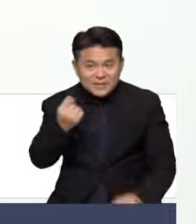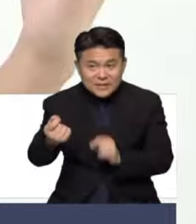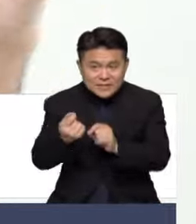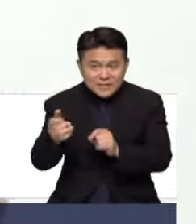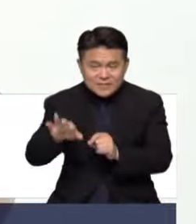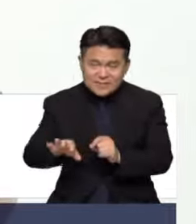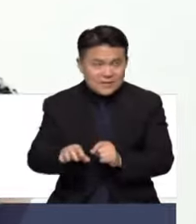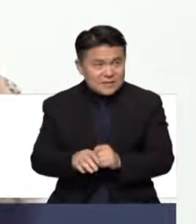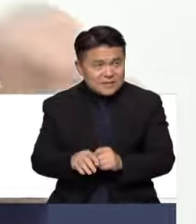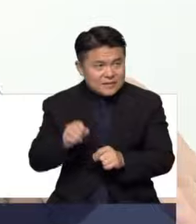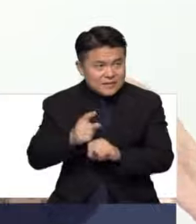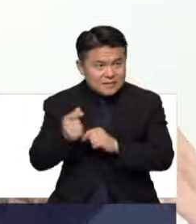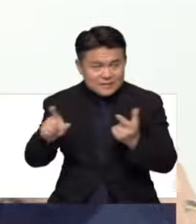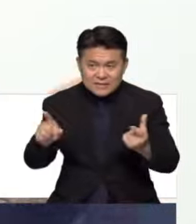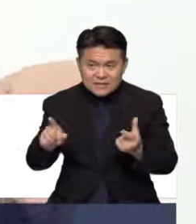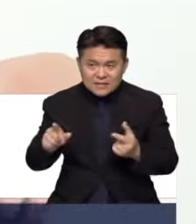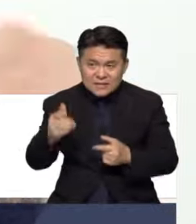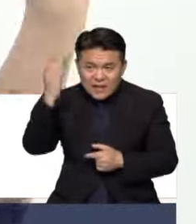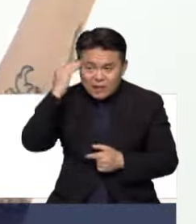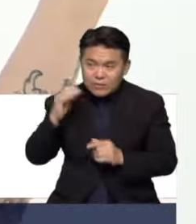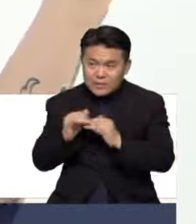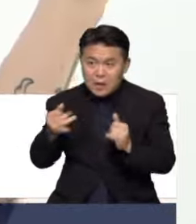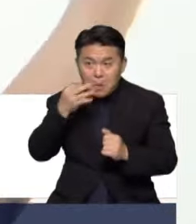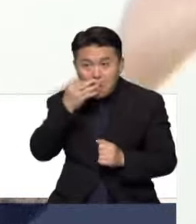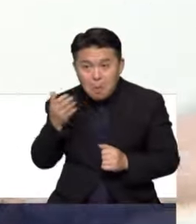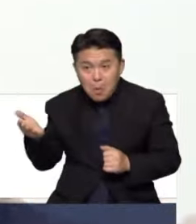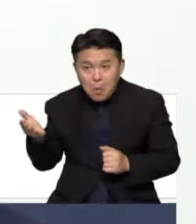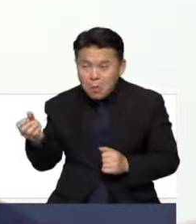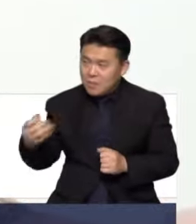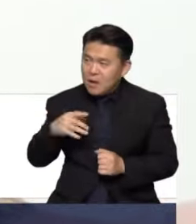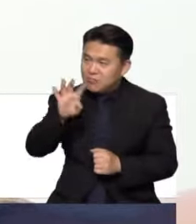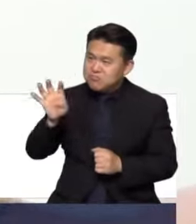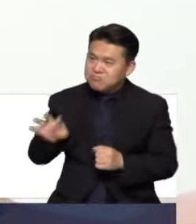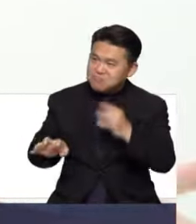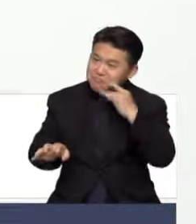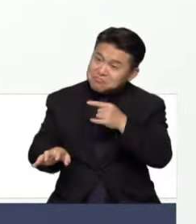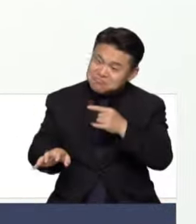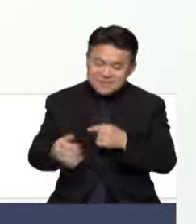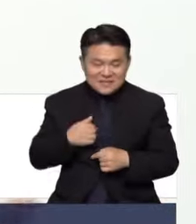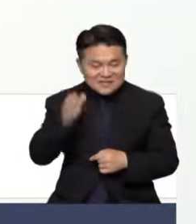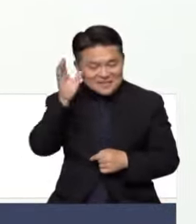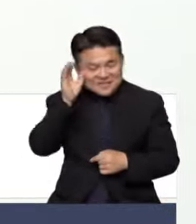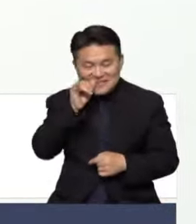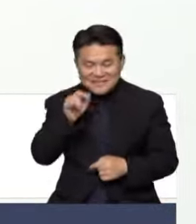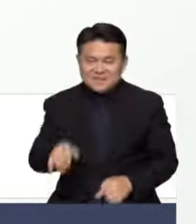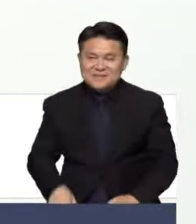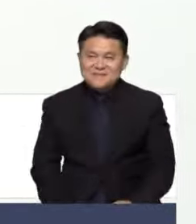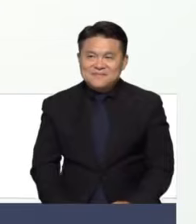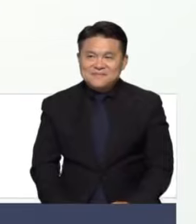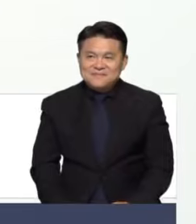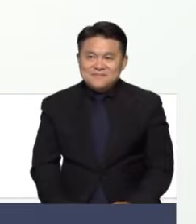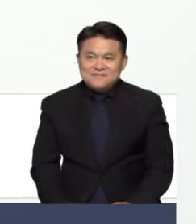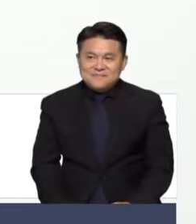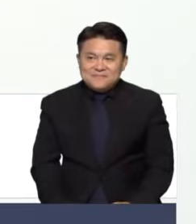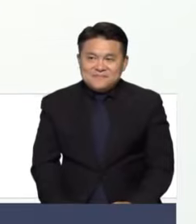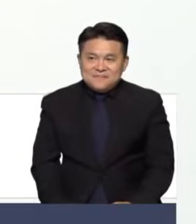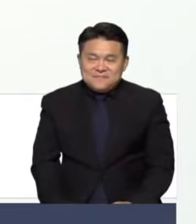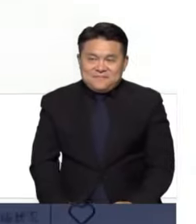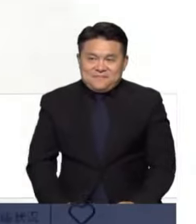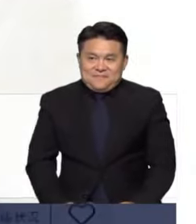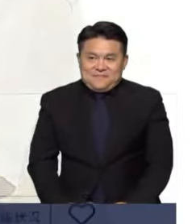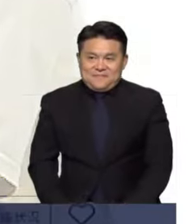스키데 가이데스케도 違う 국의 히토니모 미테모라테 どんな 반응을してもらえるかが